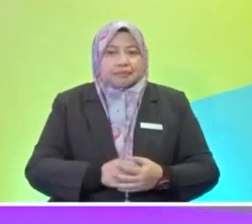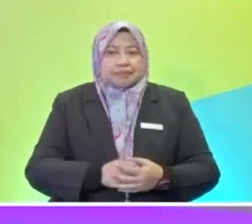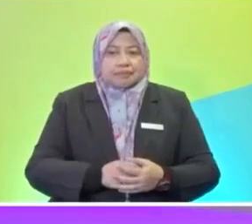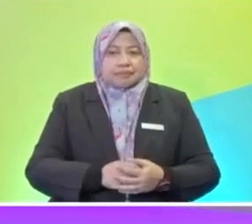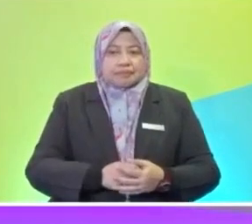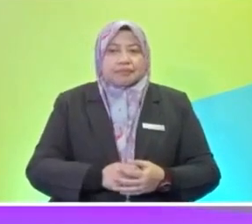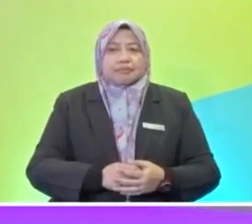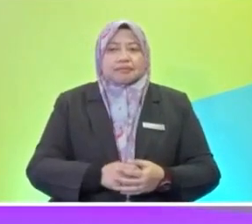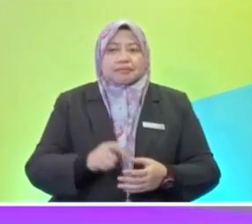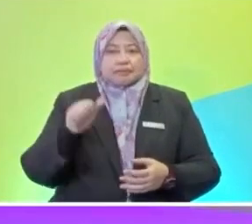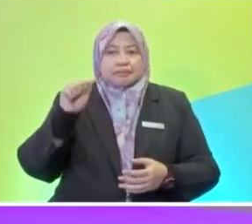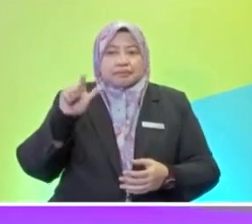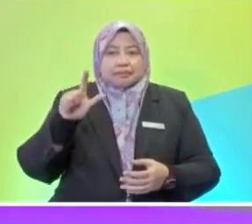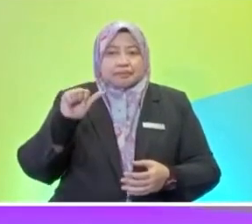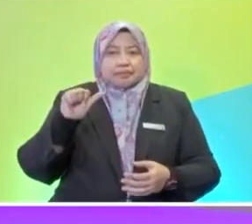empat